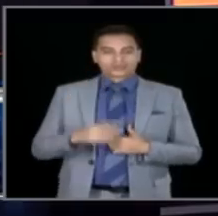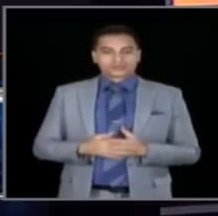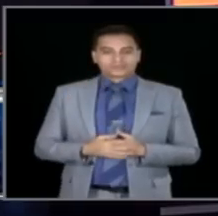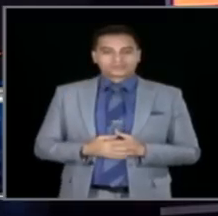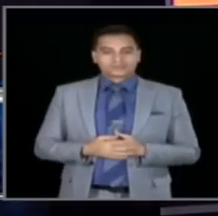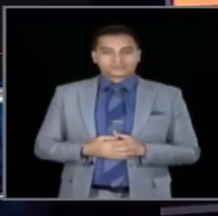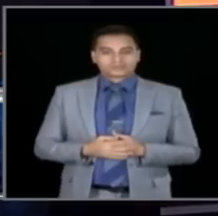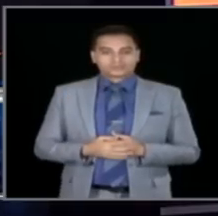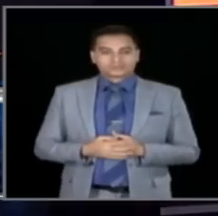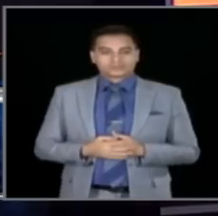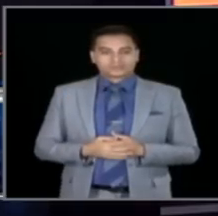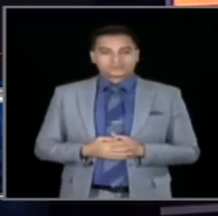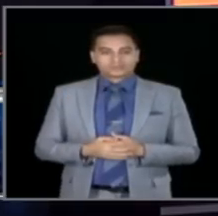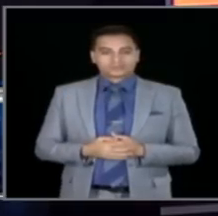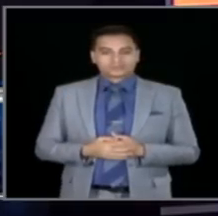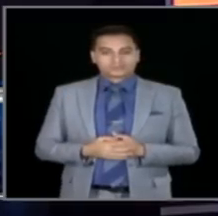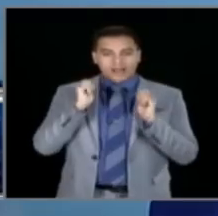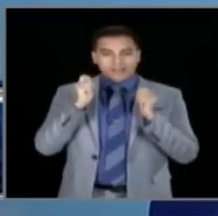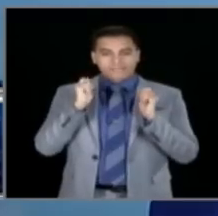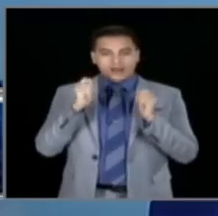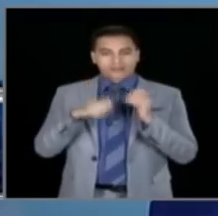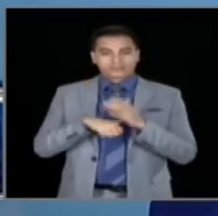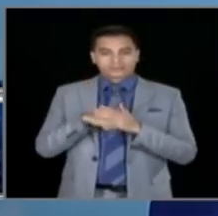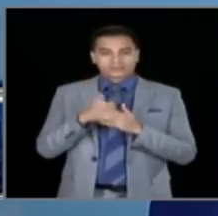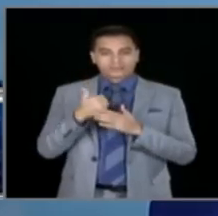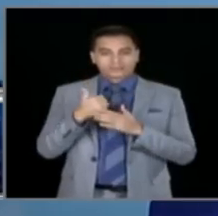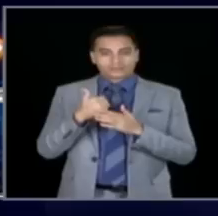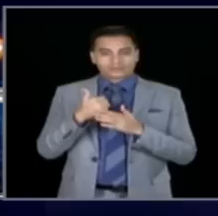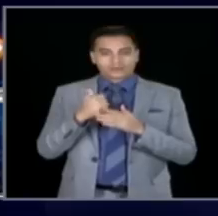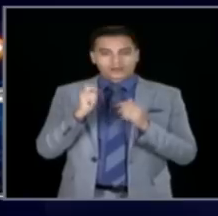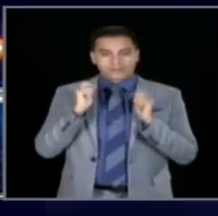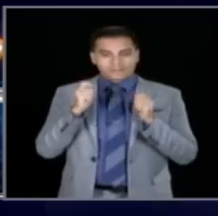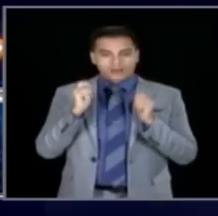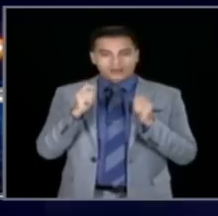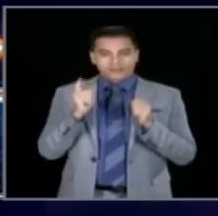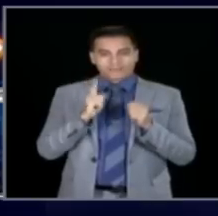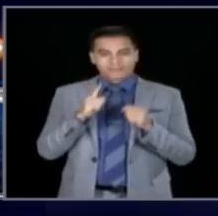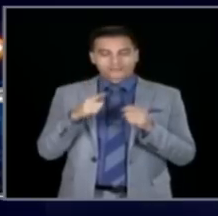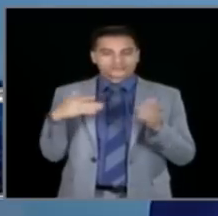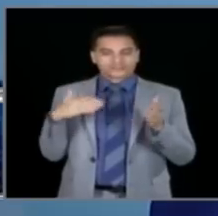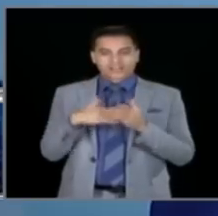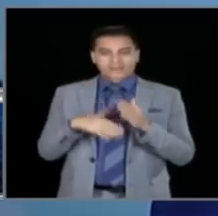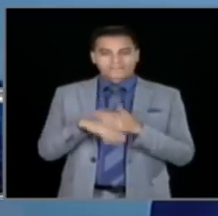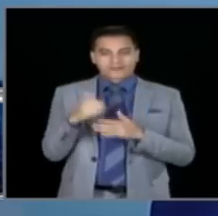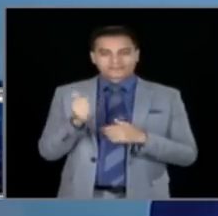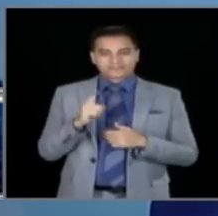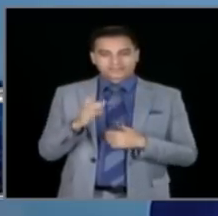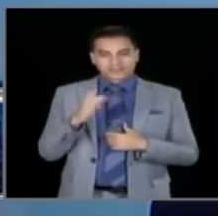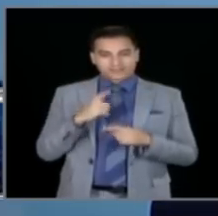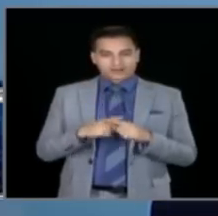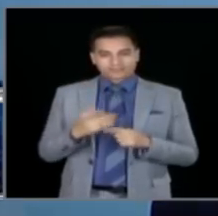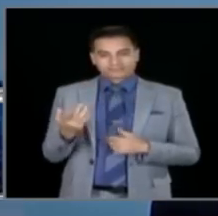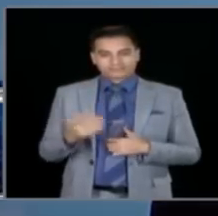عام 2022؟ المغرب. المغرب ما كانتش في النهائي. إجابة